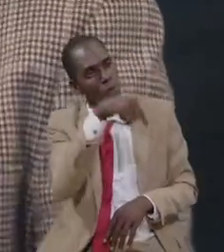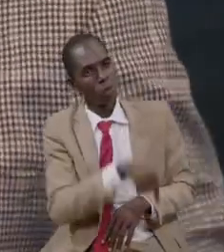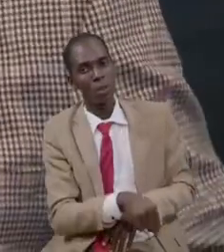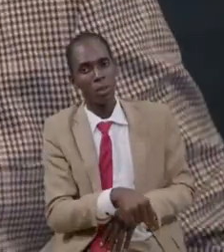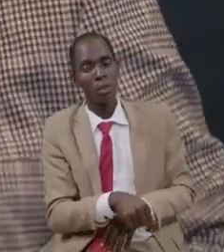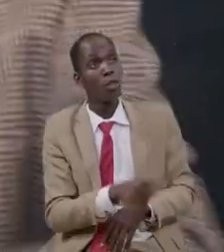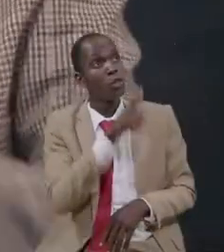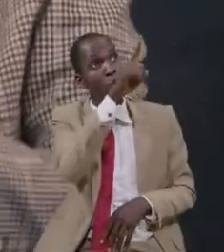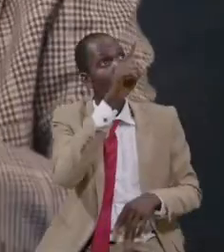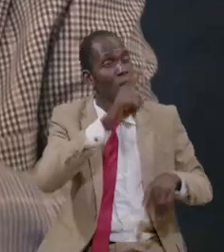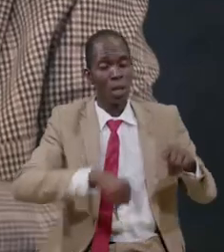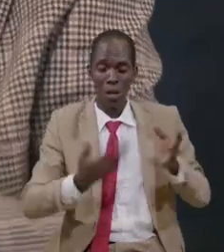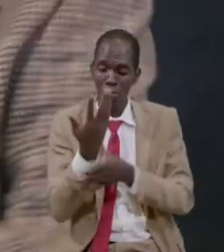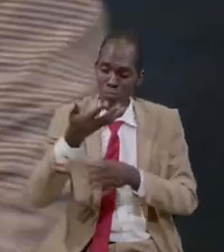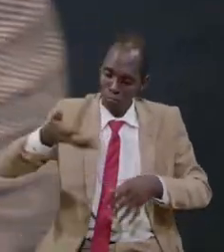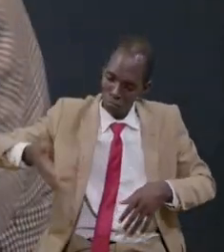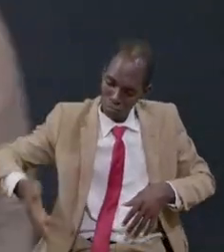pour atteindre Dieu.